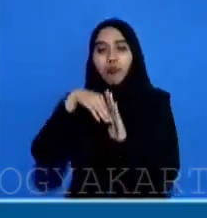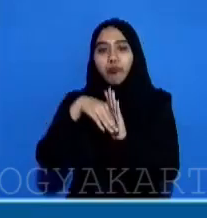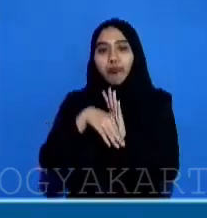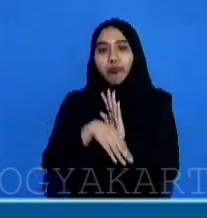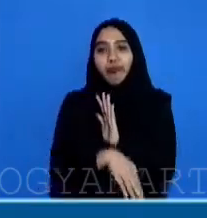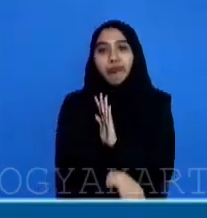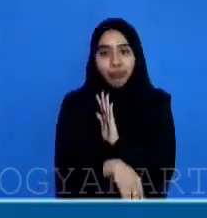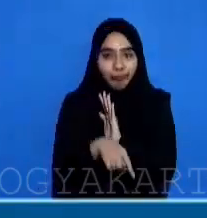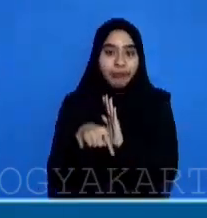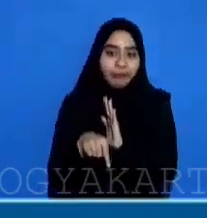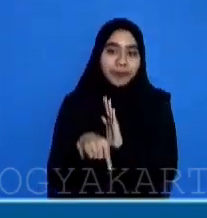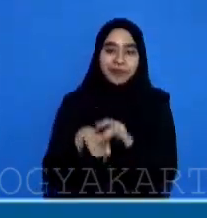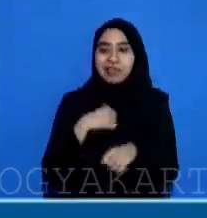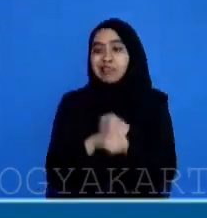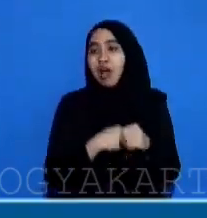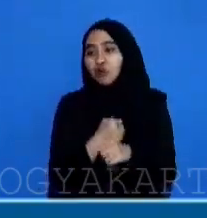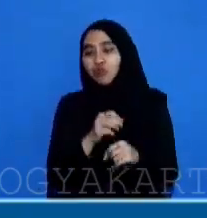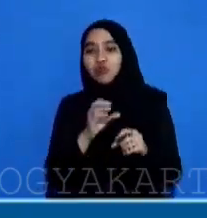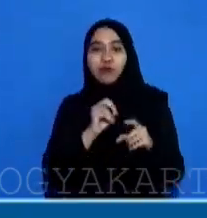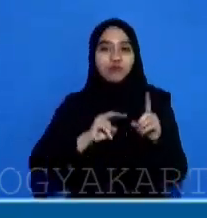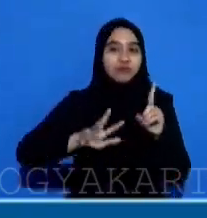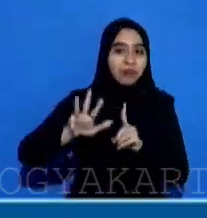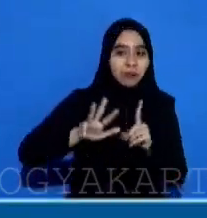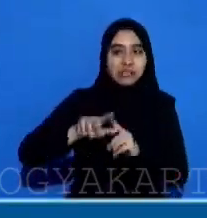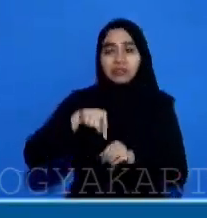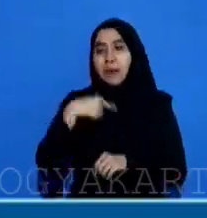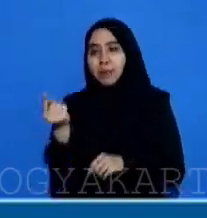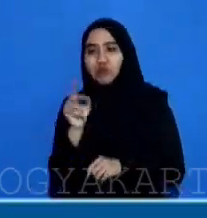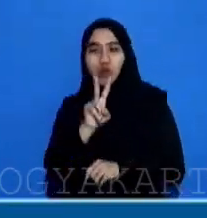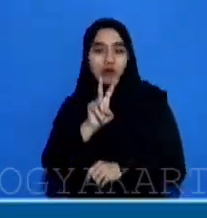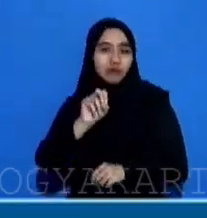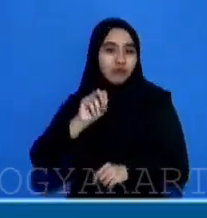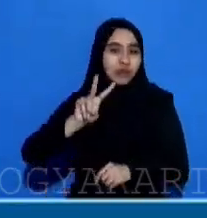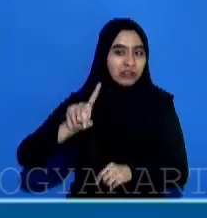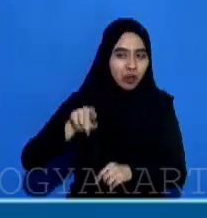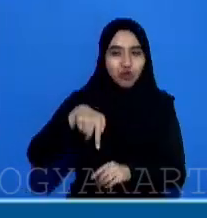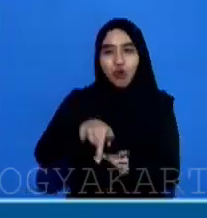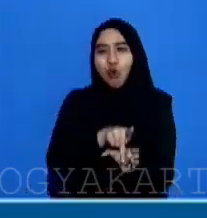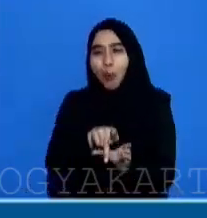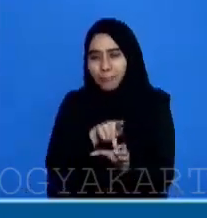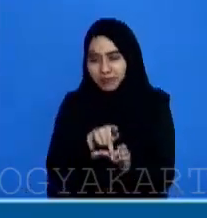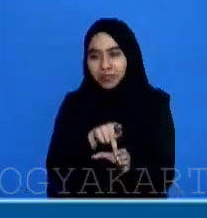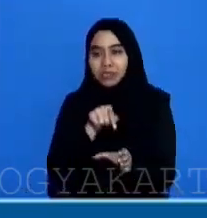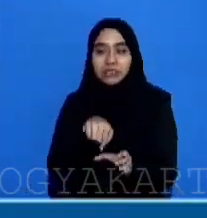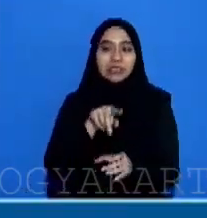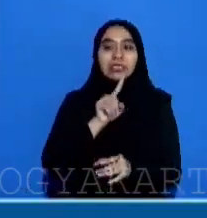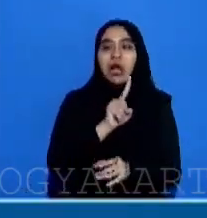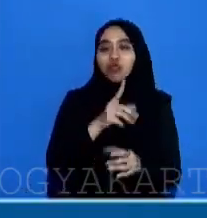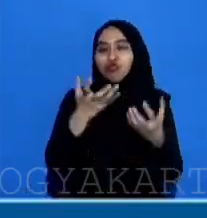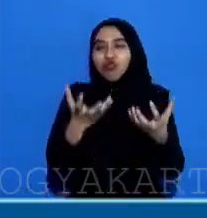un 201 kuksi kopi Lon